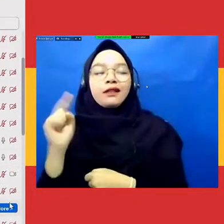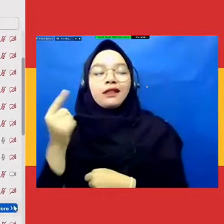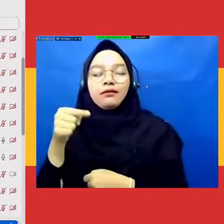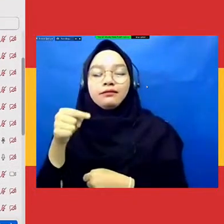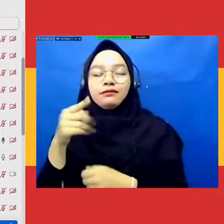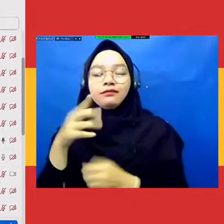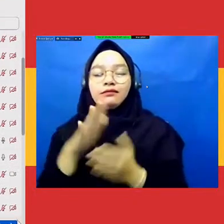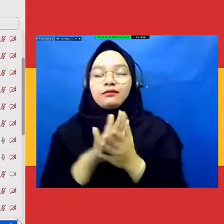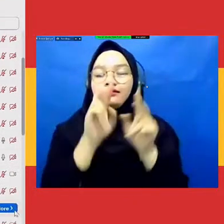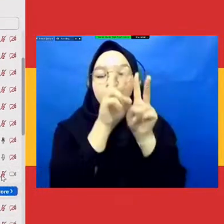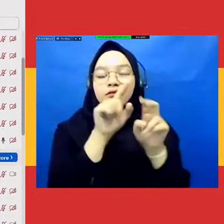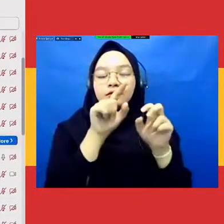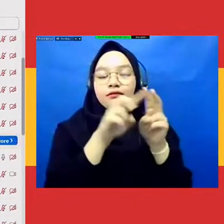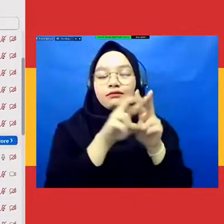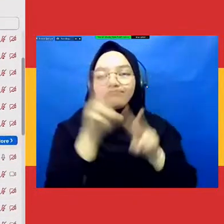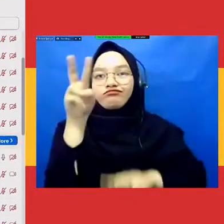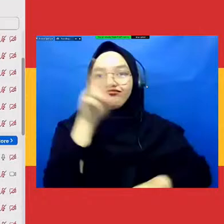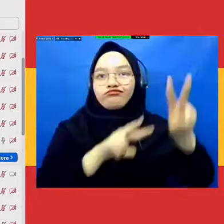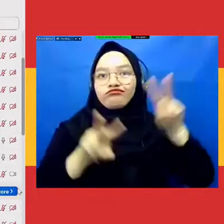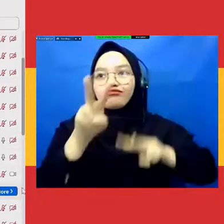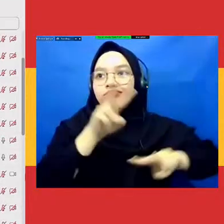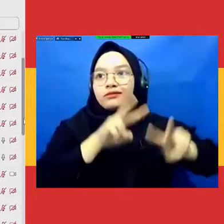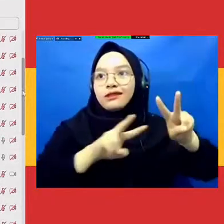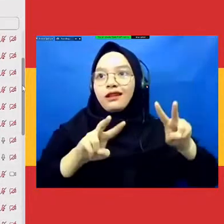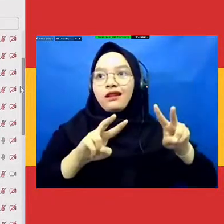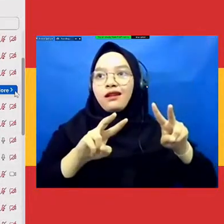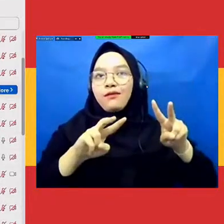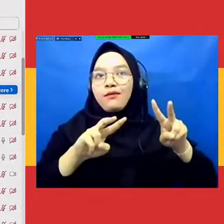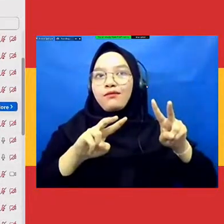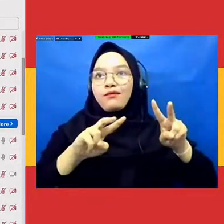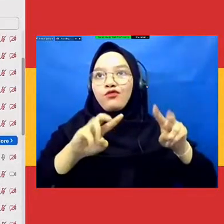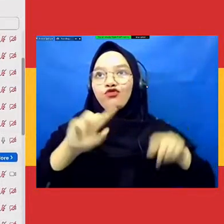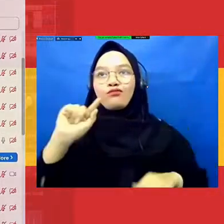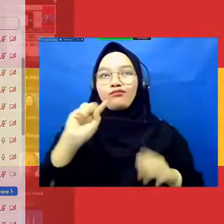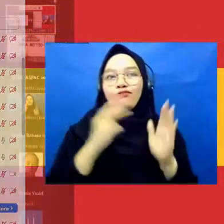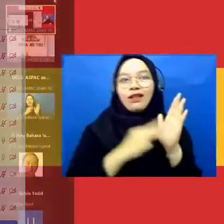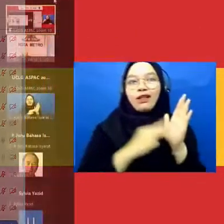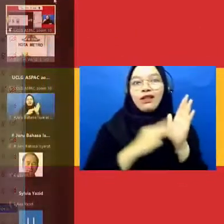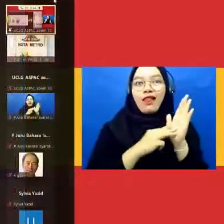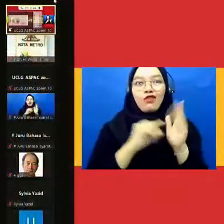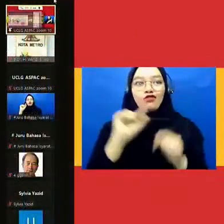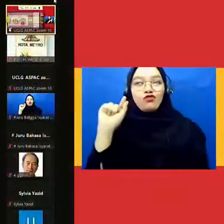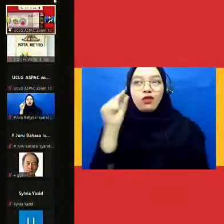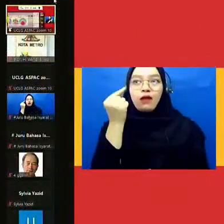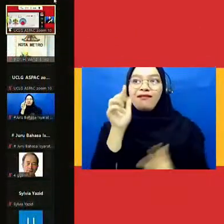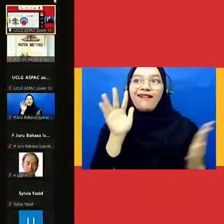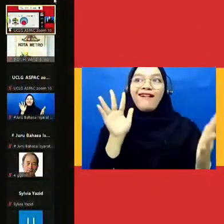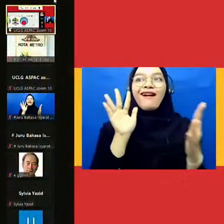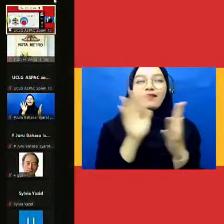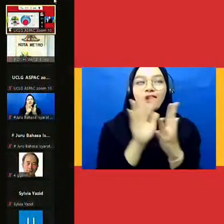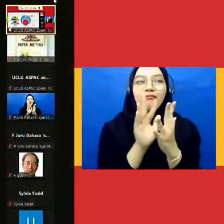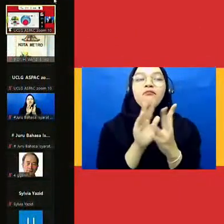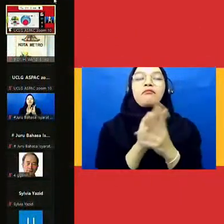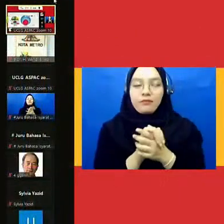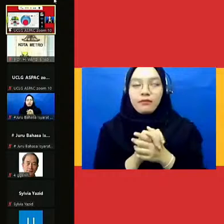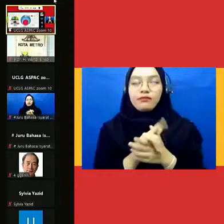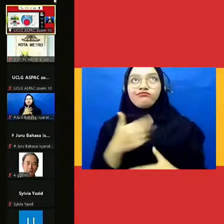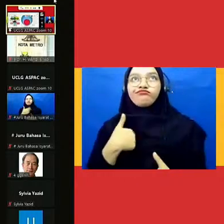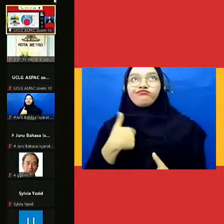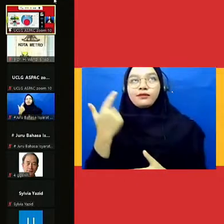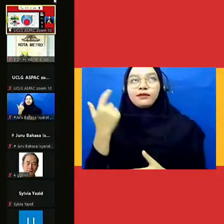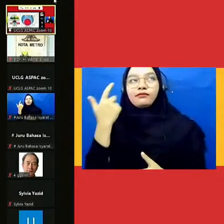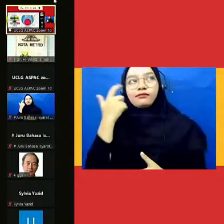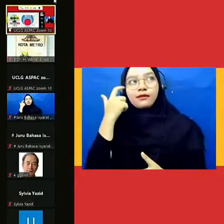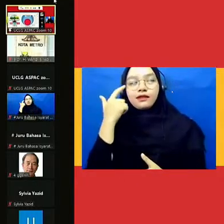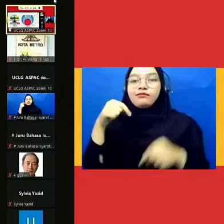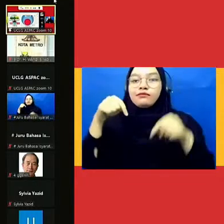mengidentifikasi masalah utama yang sedang dihadapi. Kita anggap saja sekarang masalah